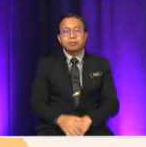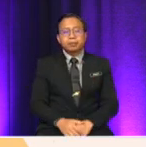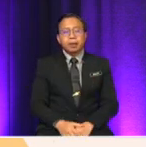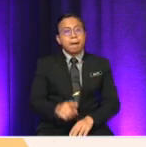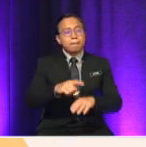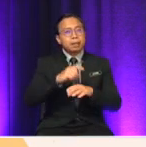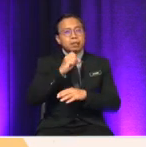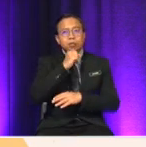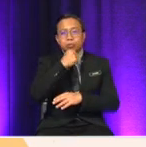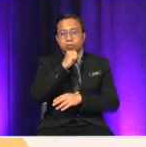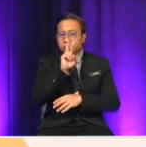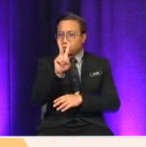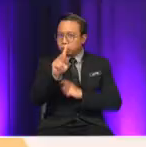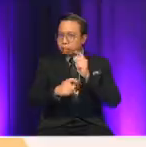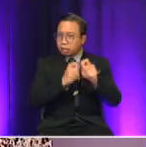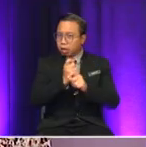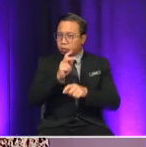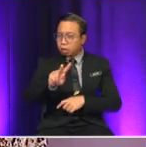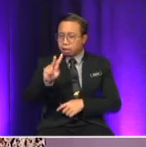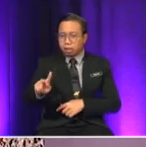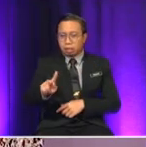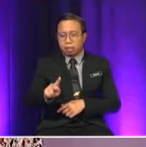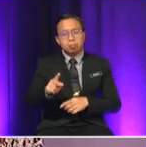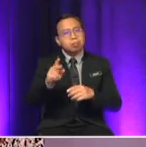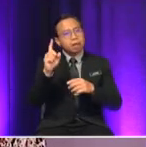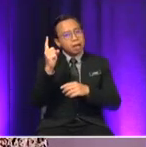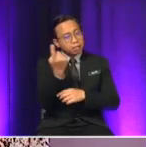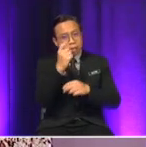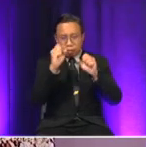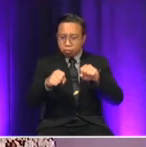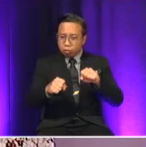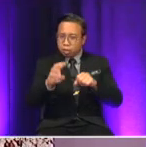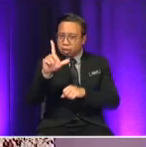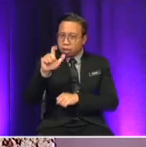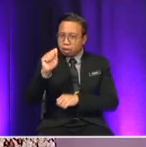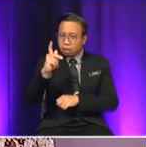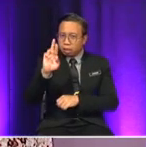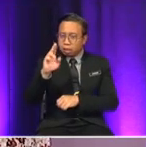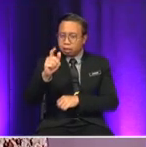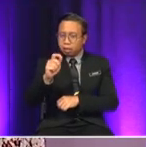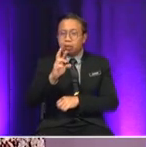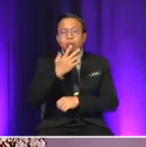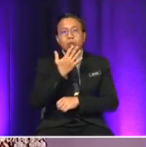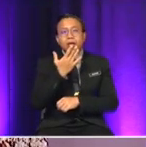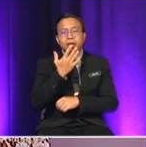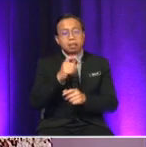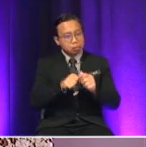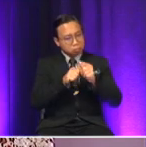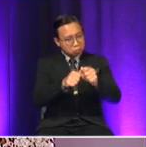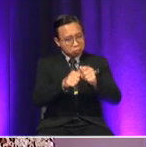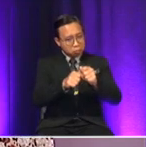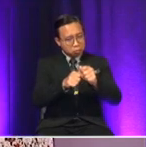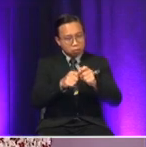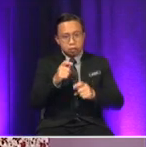pada usia 2 tahun, kanak-kanak ini hanya boleh melakar, merwarna, meniru perlakuan ataupun